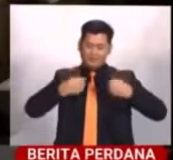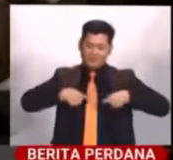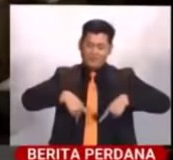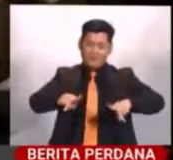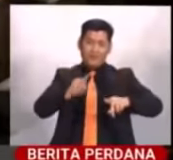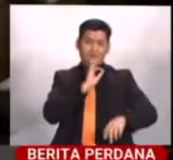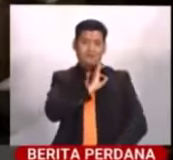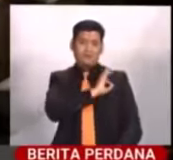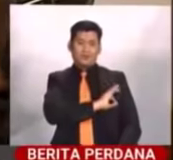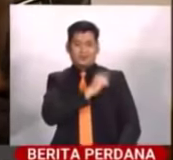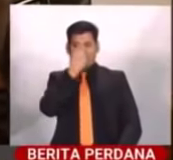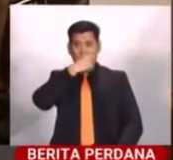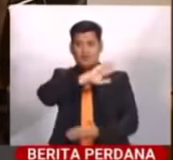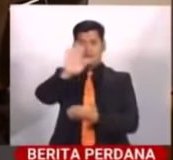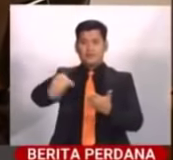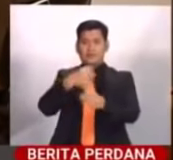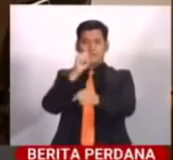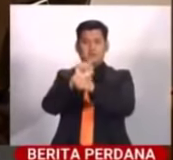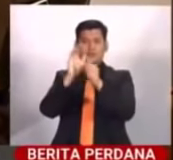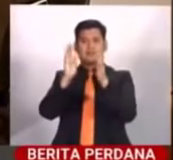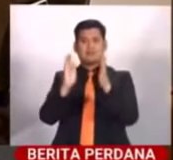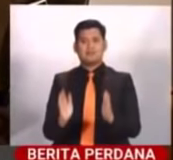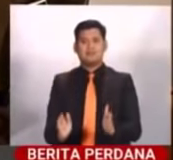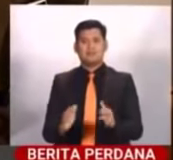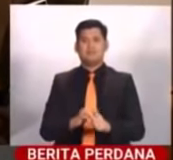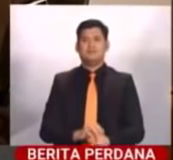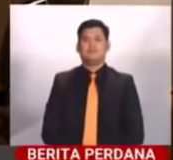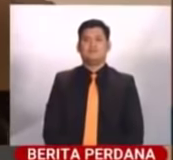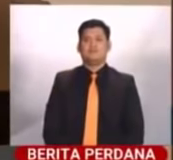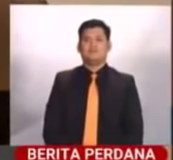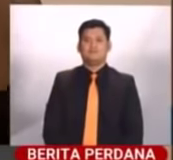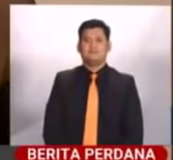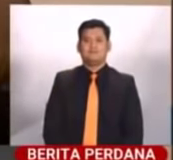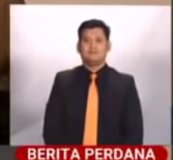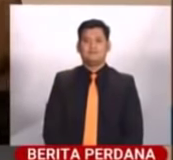dan manfaat kepada pekerja berkenaan.